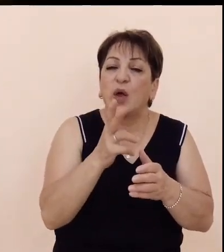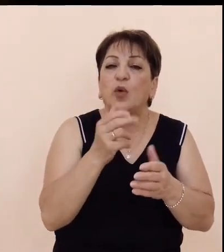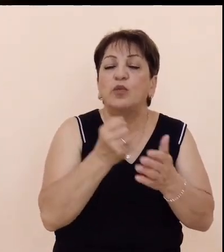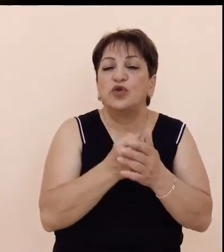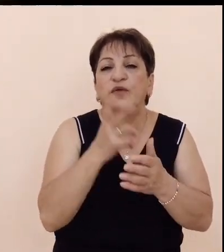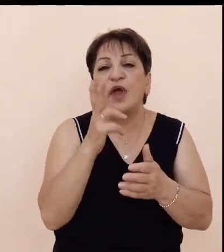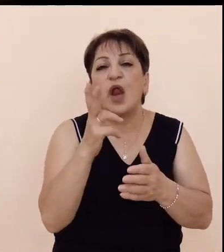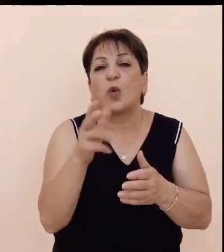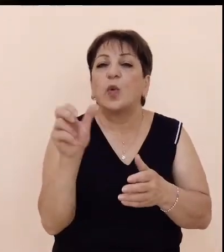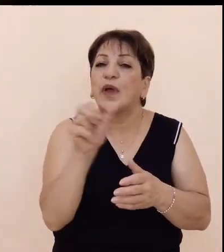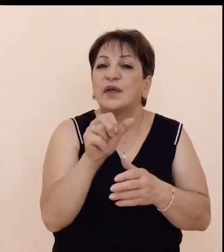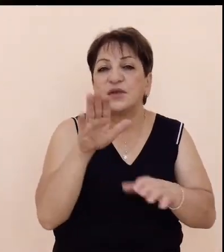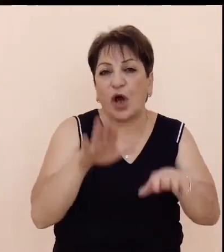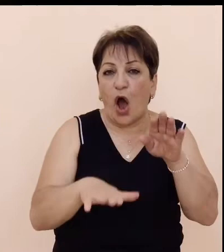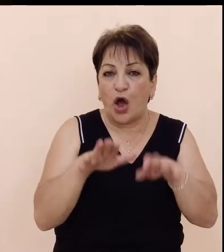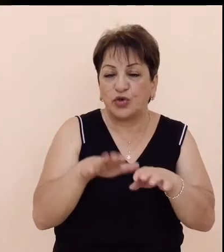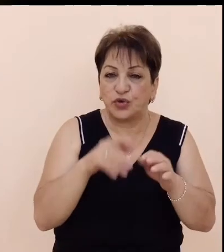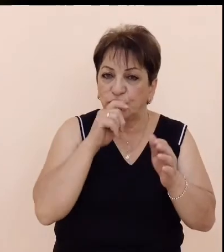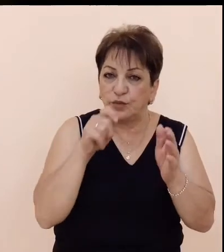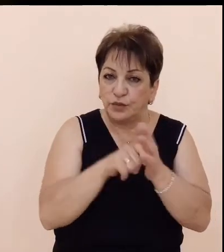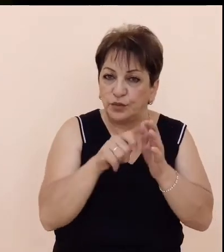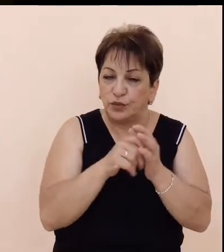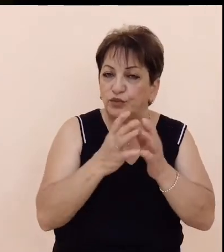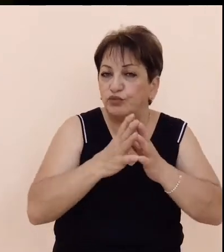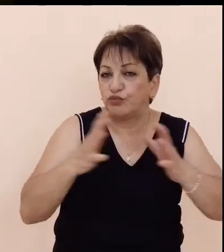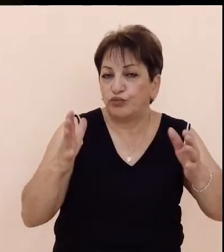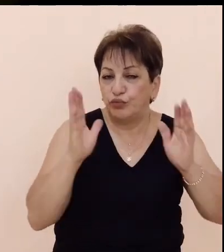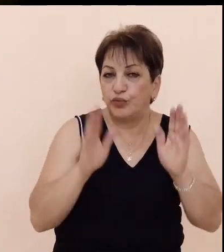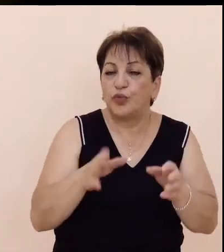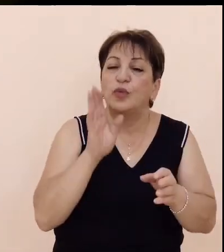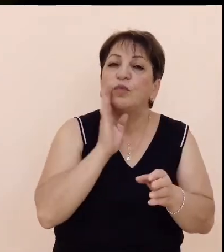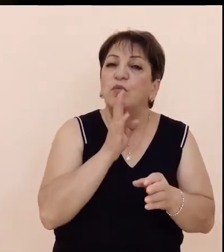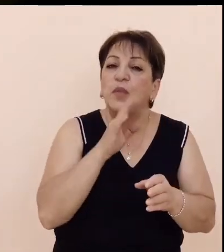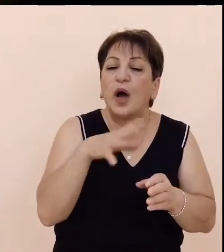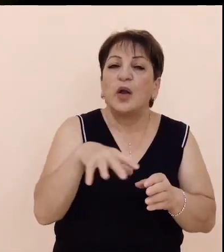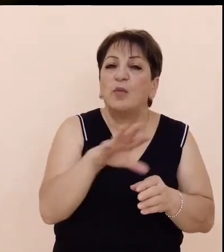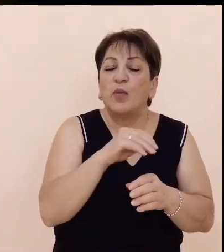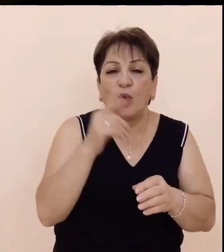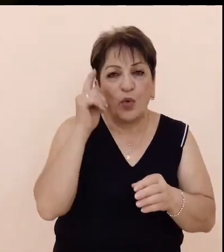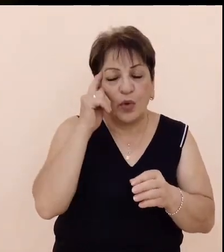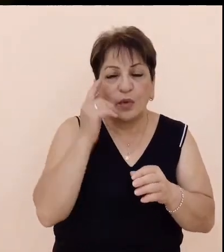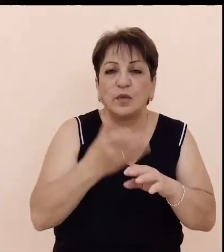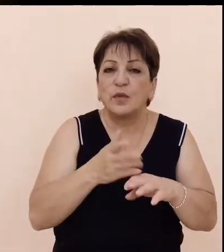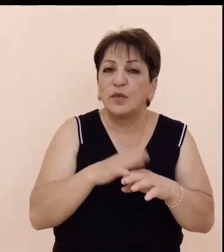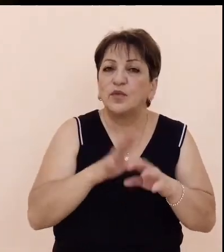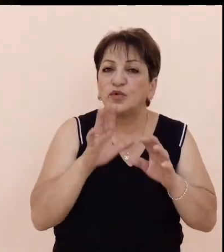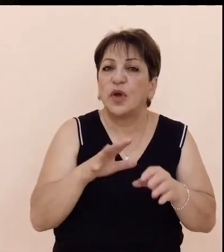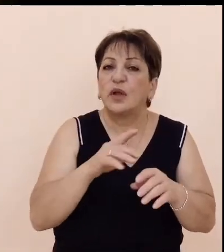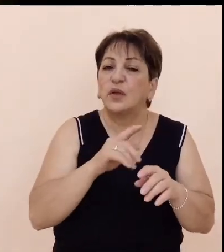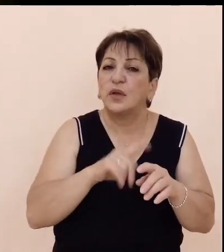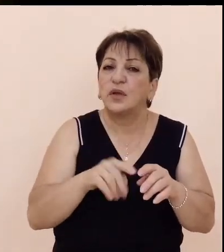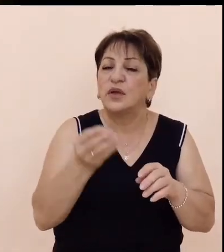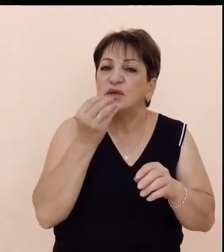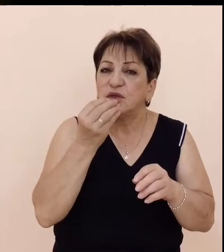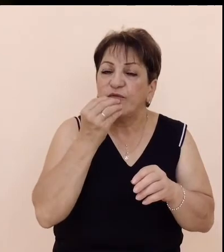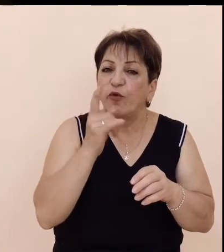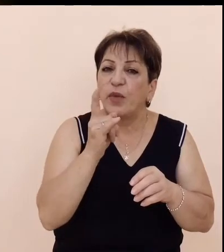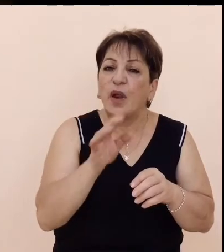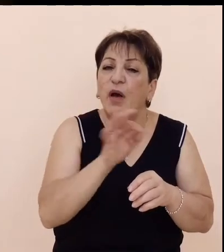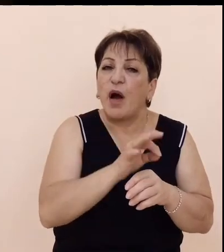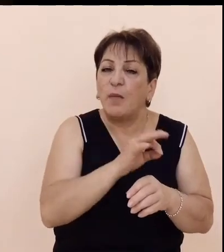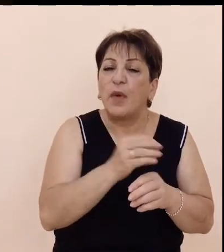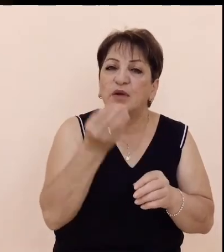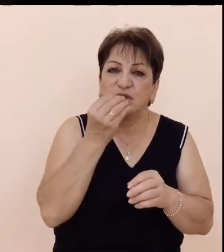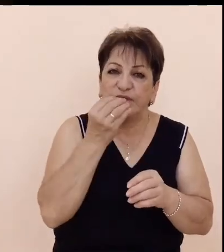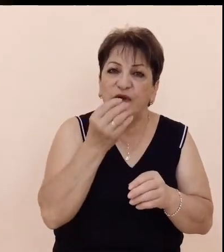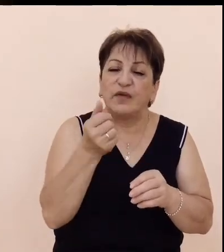3-ից 3.5 կիլոգրամ քաշ կհավաքի։ Մայրերի չափից ավելի մտահոգությունը նրանցից շատերին ստիպում է սնվել նաև երեխայի